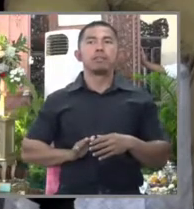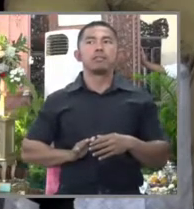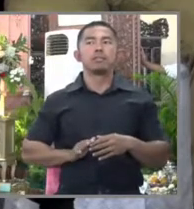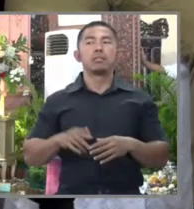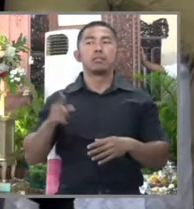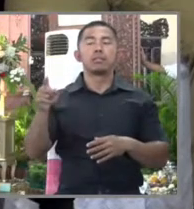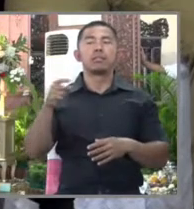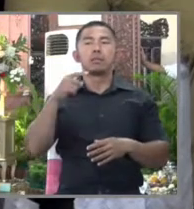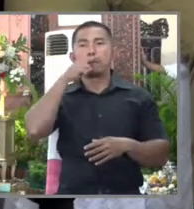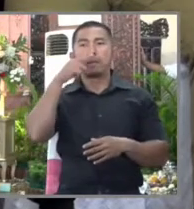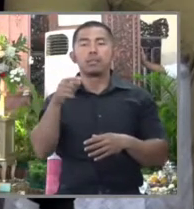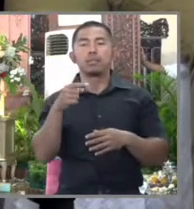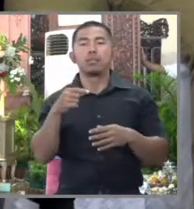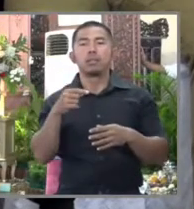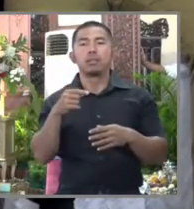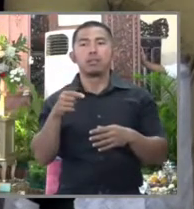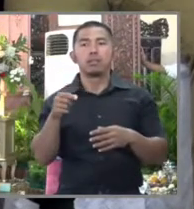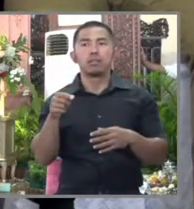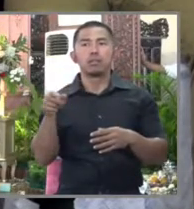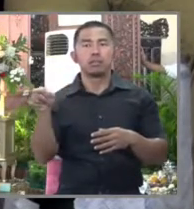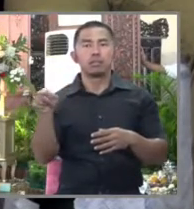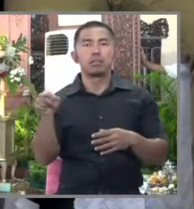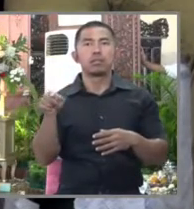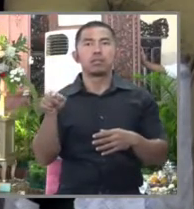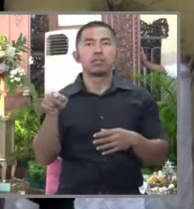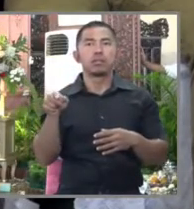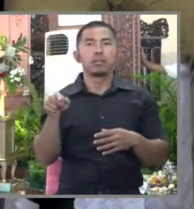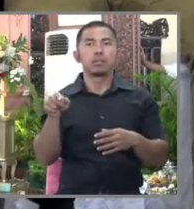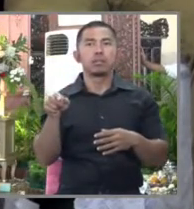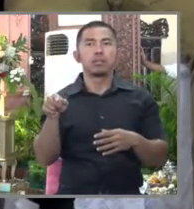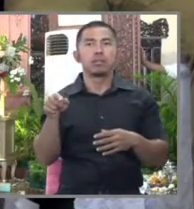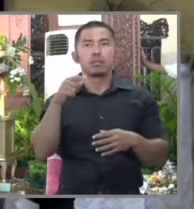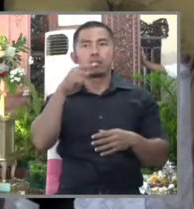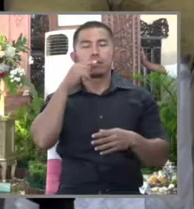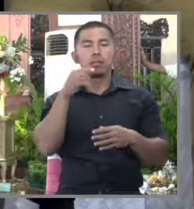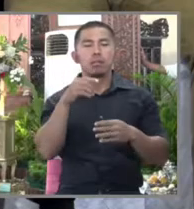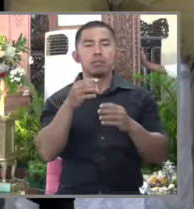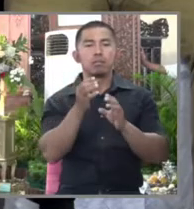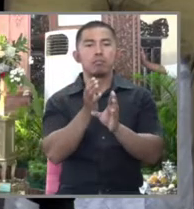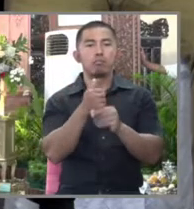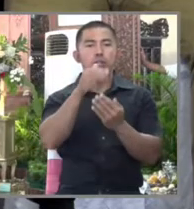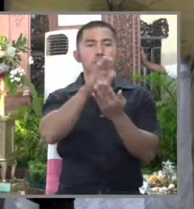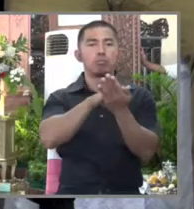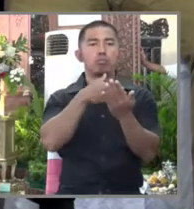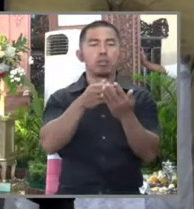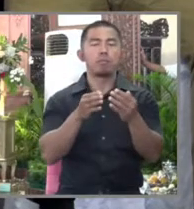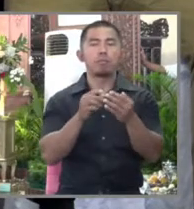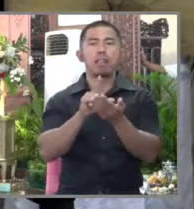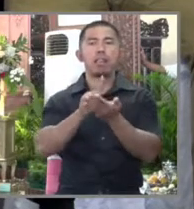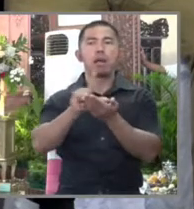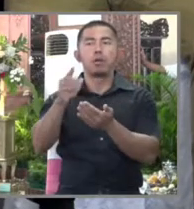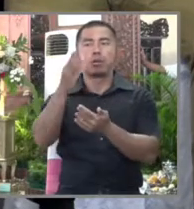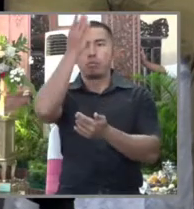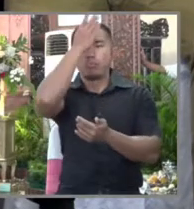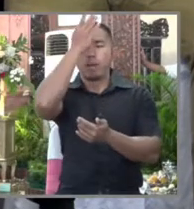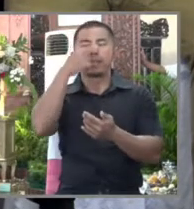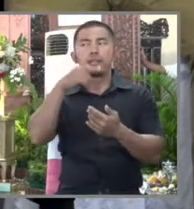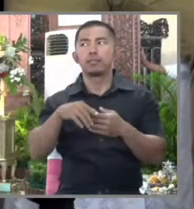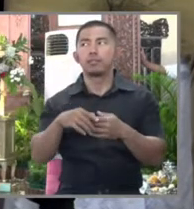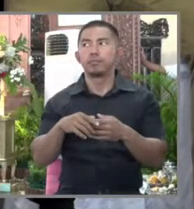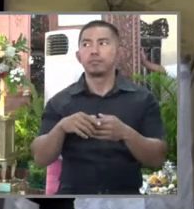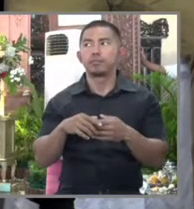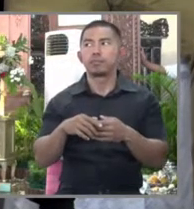jenengan mending gawe komunitas jaluk Pak Bupati, orang jaluk gubernur. Siap. Sarap usaha apa? Kami sementara